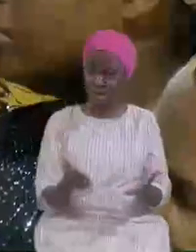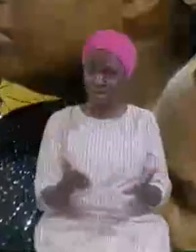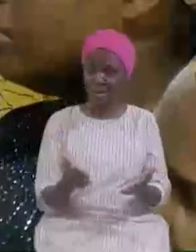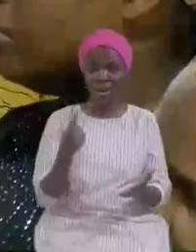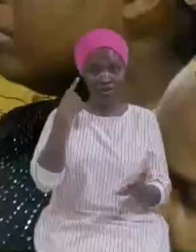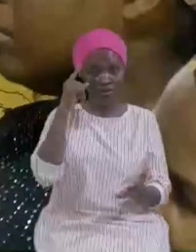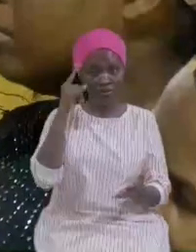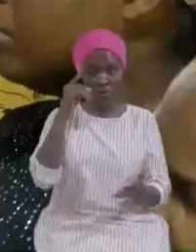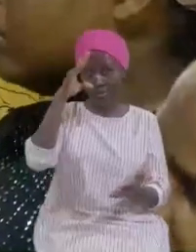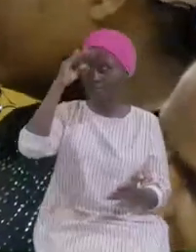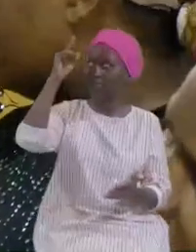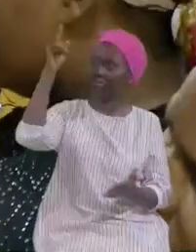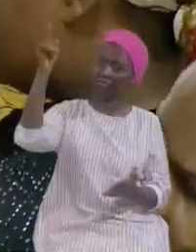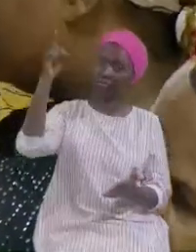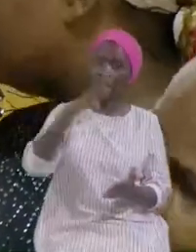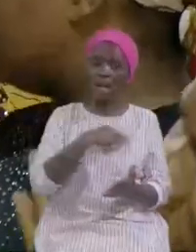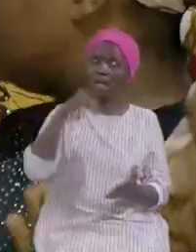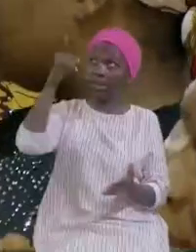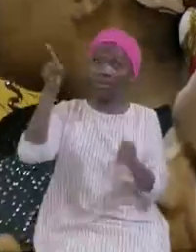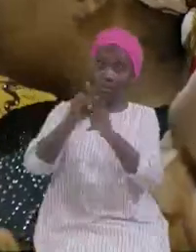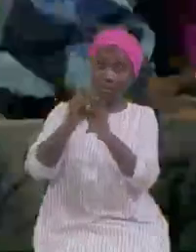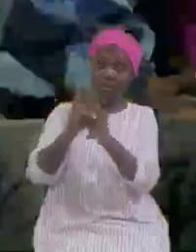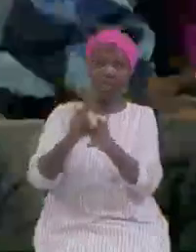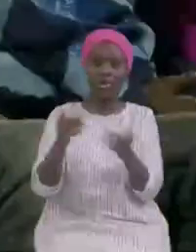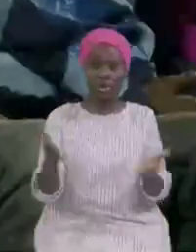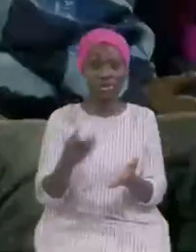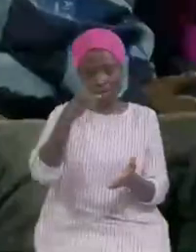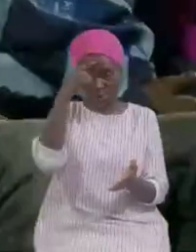Tu es là pour lui et il est là pour toi.